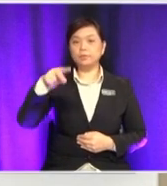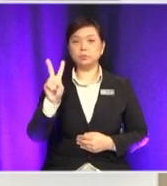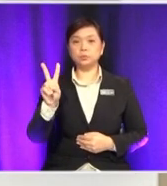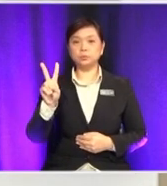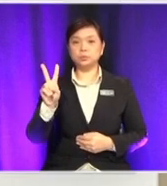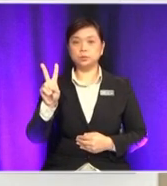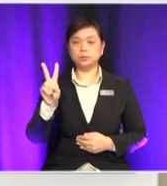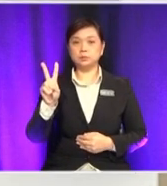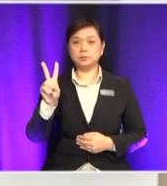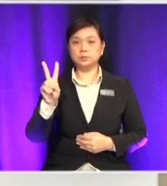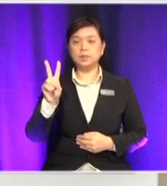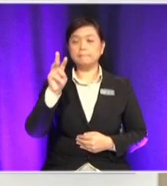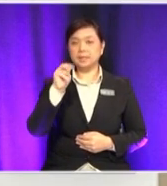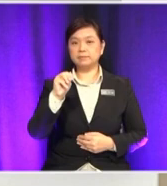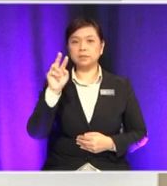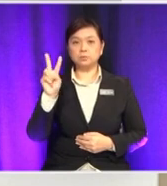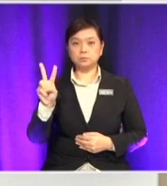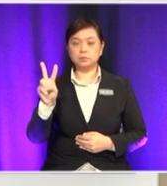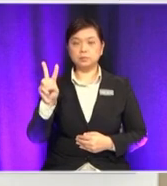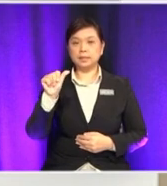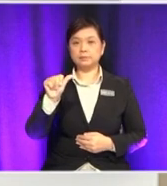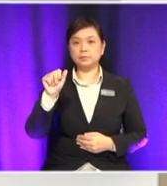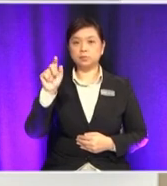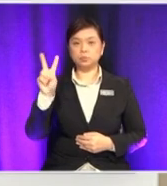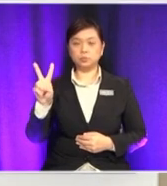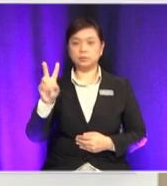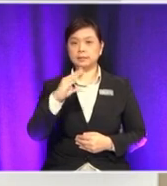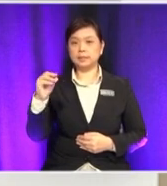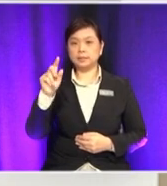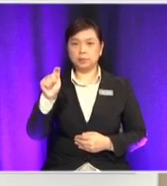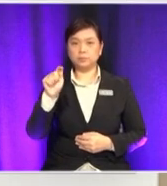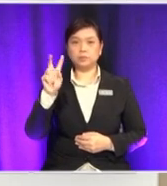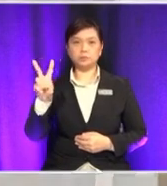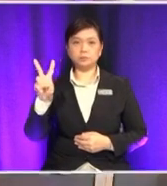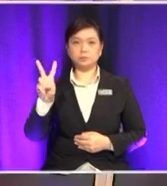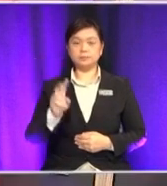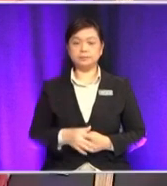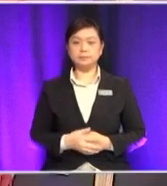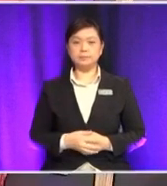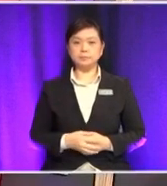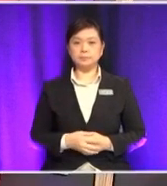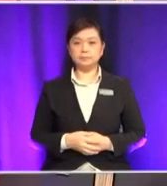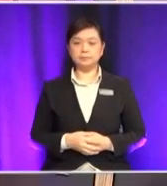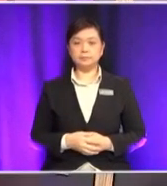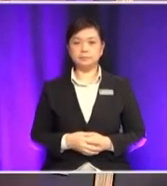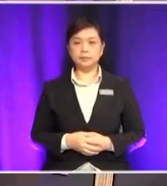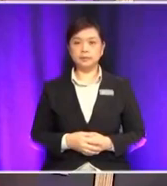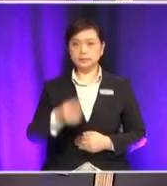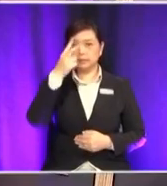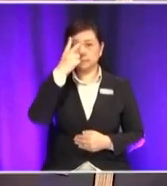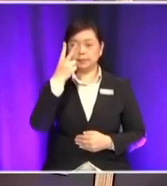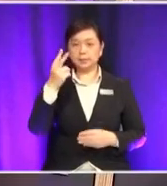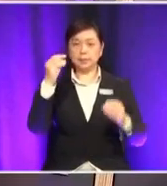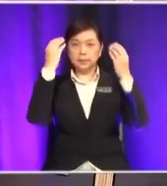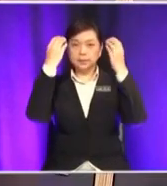Mei metafase 2 enak fasa 2 dan televasa 2 Oke Kris Nampak tak teacher